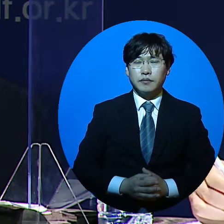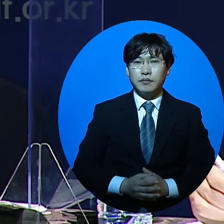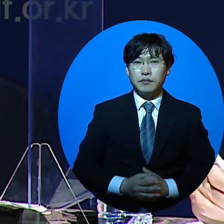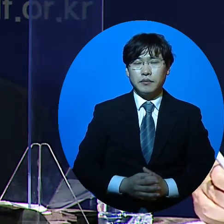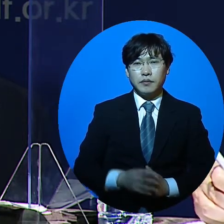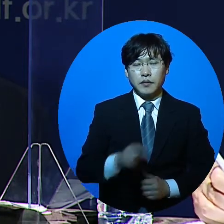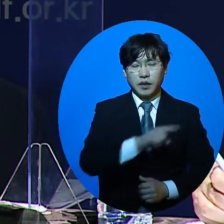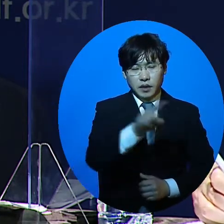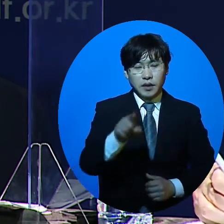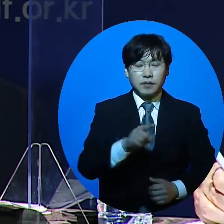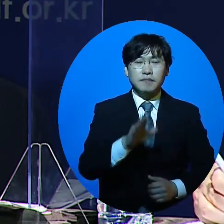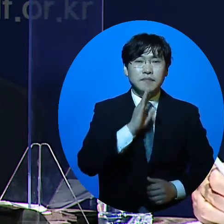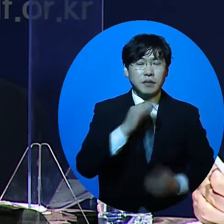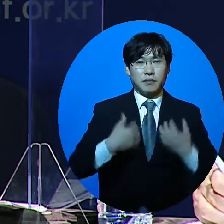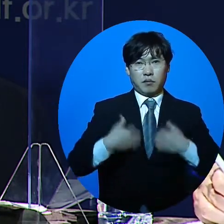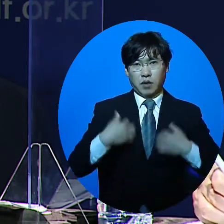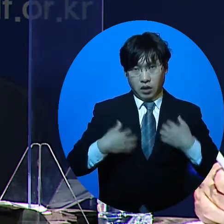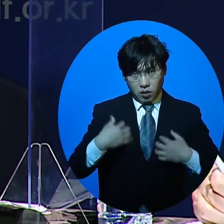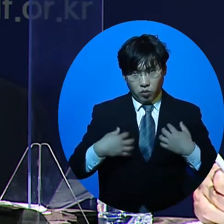굉장히 반갑고